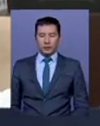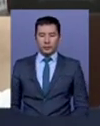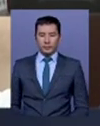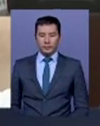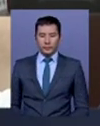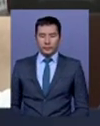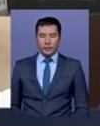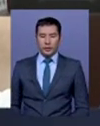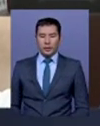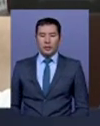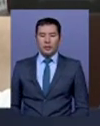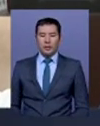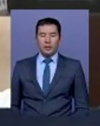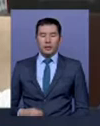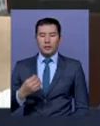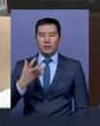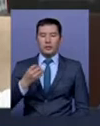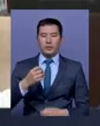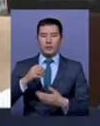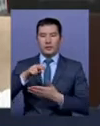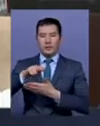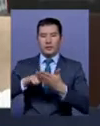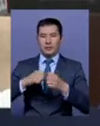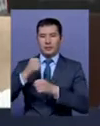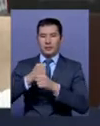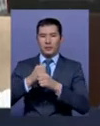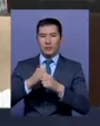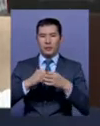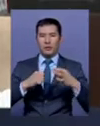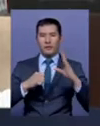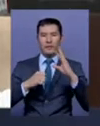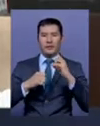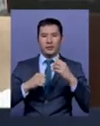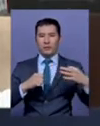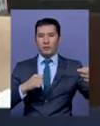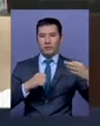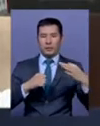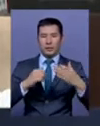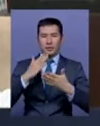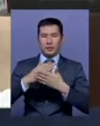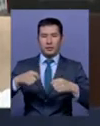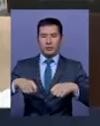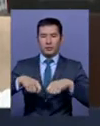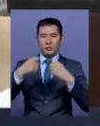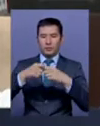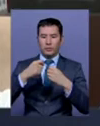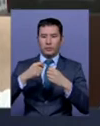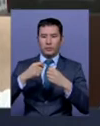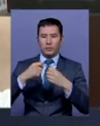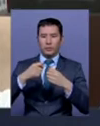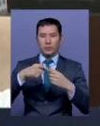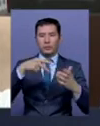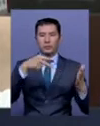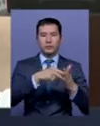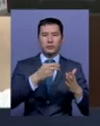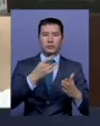аккредитации, осуществление сертификации вне области аккредитации, нарушение процедуры оценки и